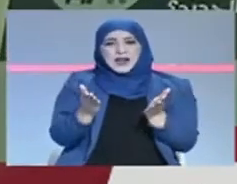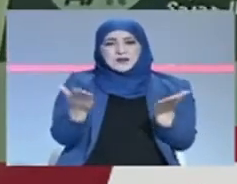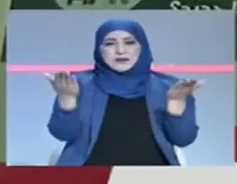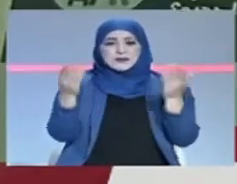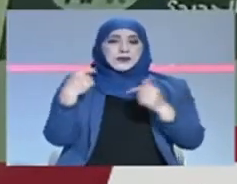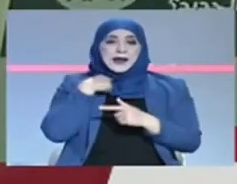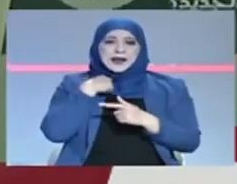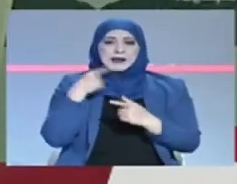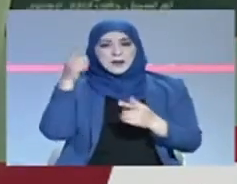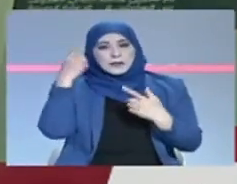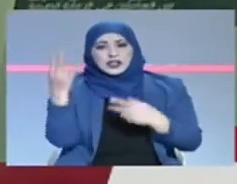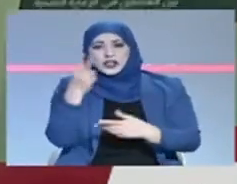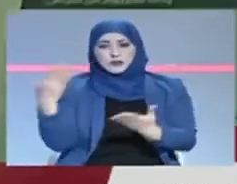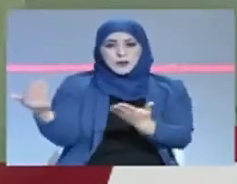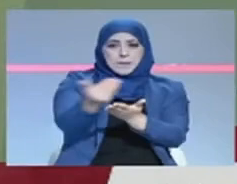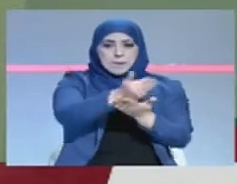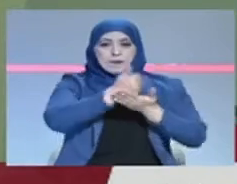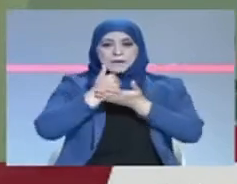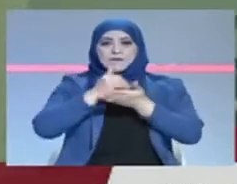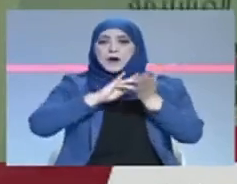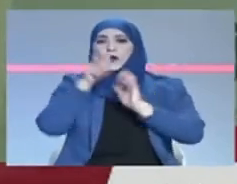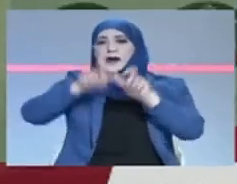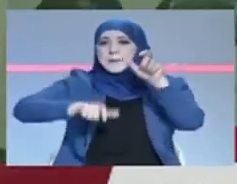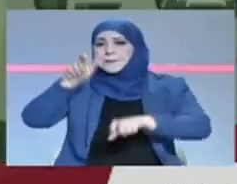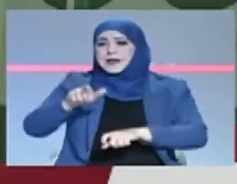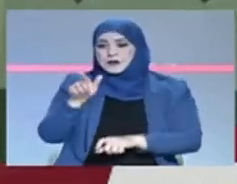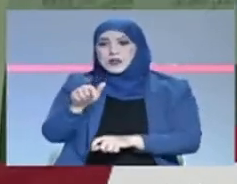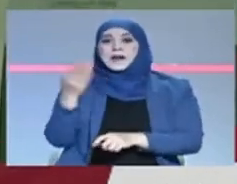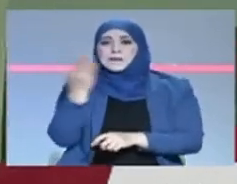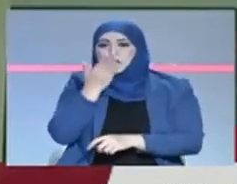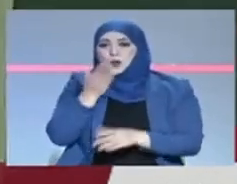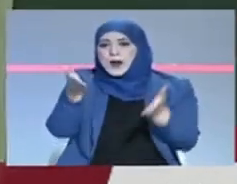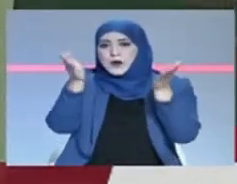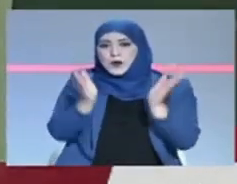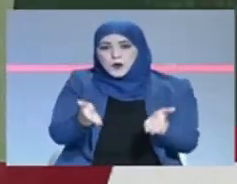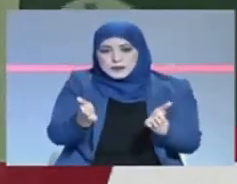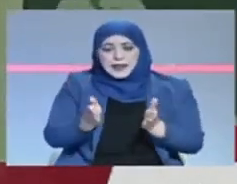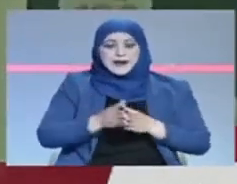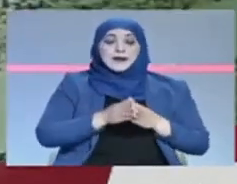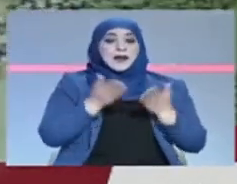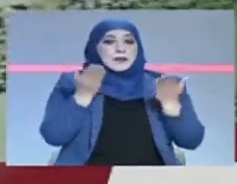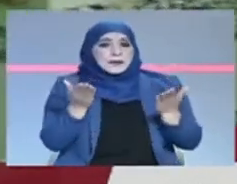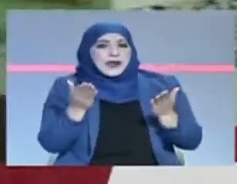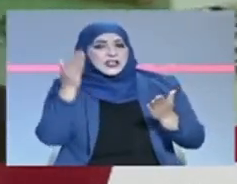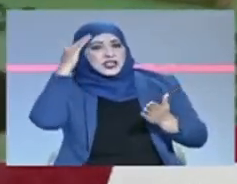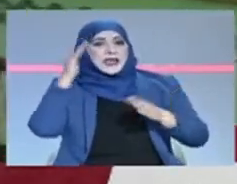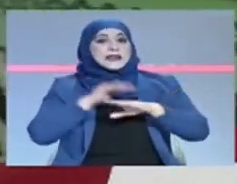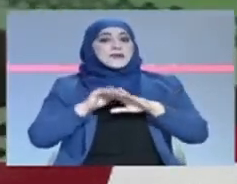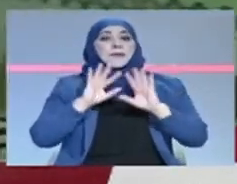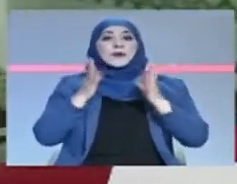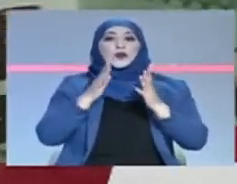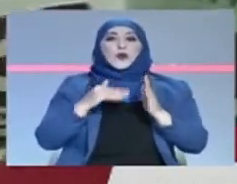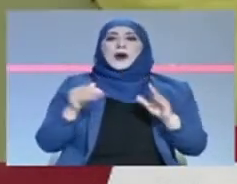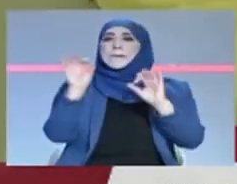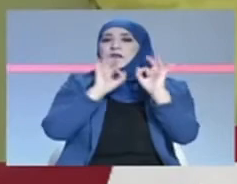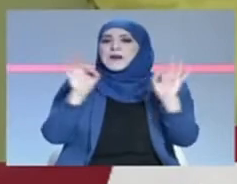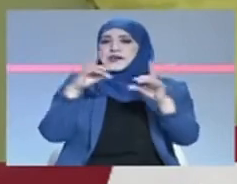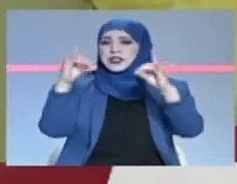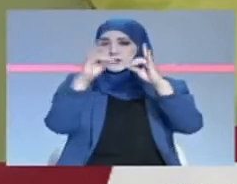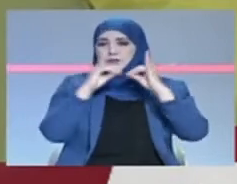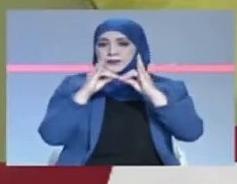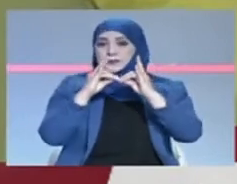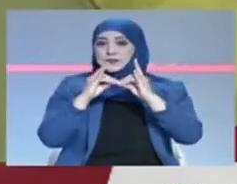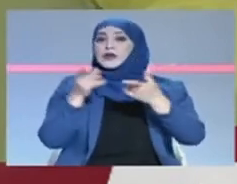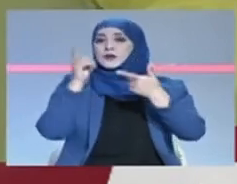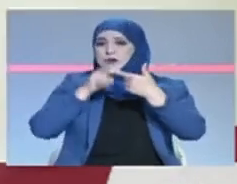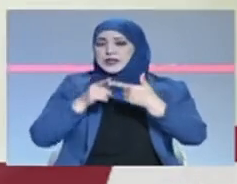إيواء الحالات التي تستوجب الإقامة بالمؤسسة لمحدودية الأسرة المخصصة